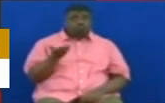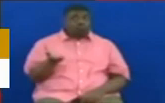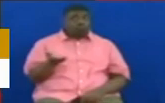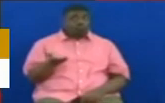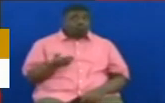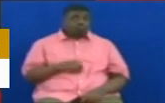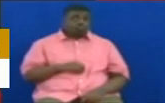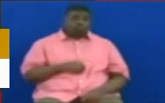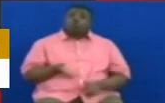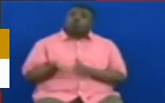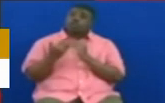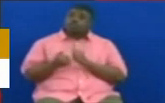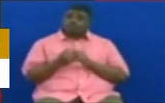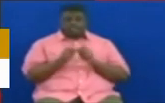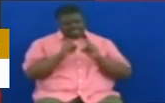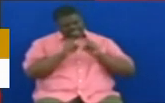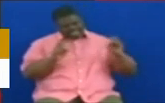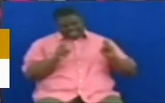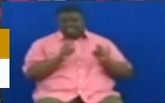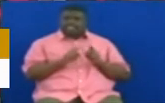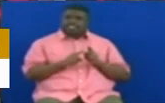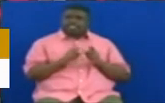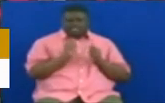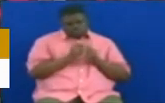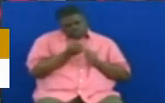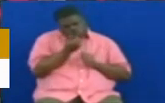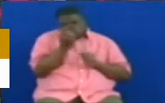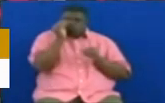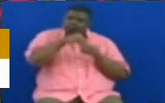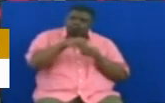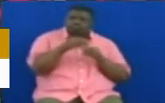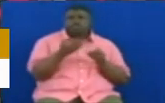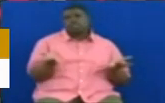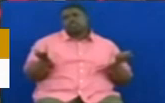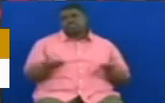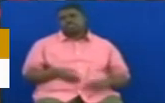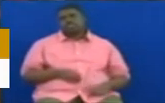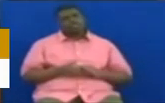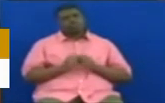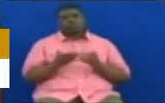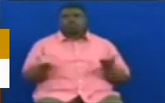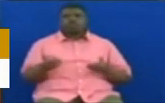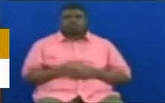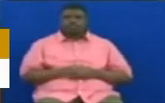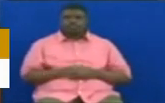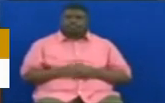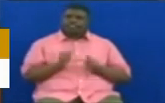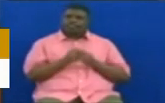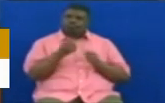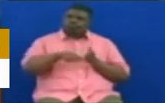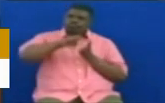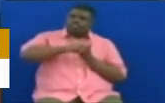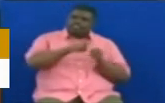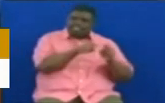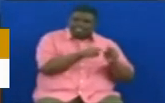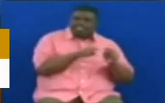cautious kwamba ungeweza hata kuongeza kisentensi subject to approval by the minister, ingebaki haina shida, subject to approval of